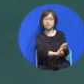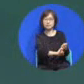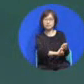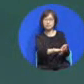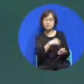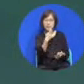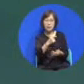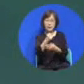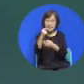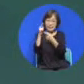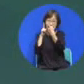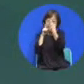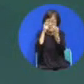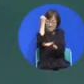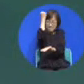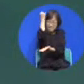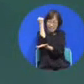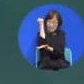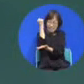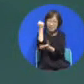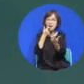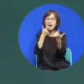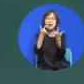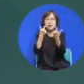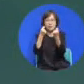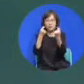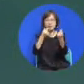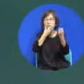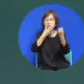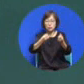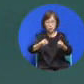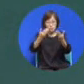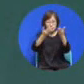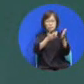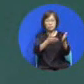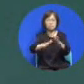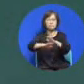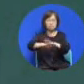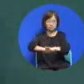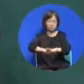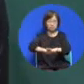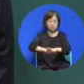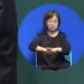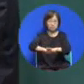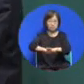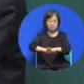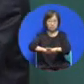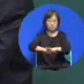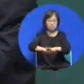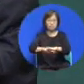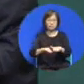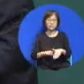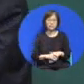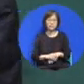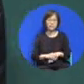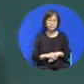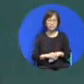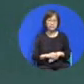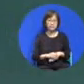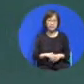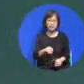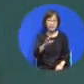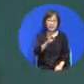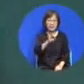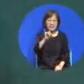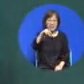기념비적인 축복을 준비한 겁니다. And the reason why God promised him descendants is so that he can receive monumental blessings. 이스마엘을